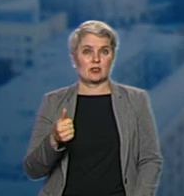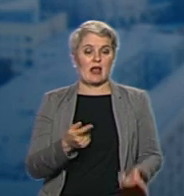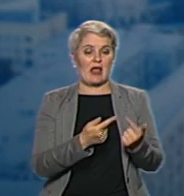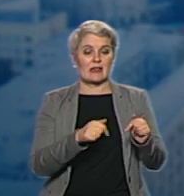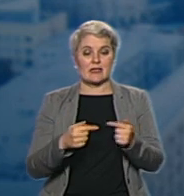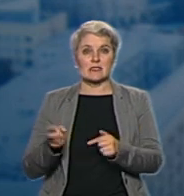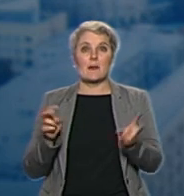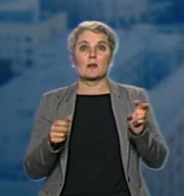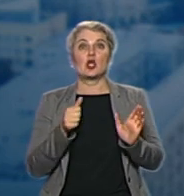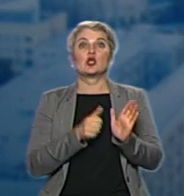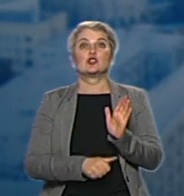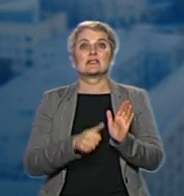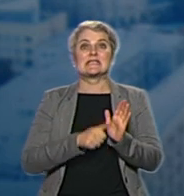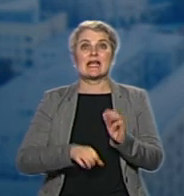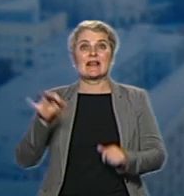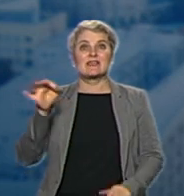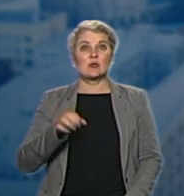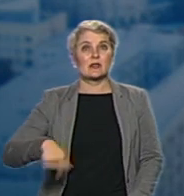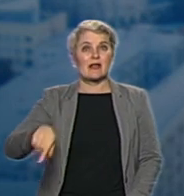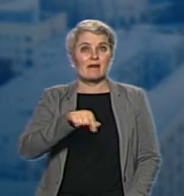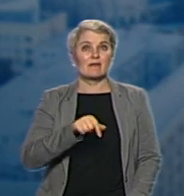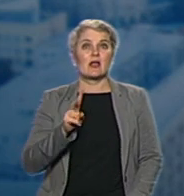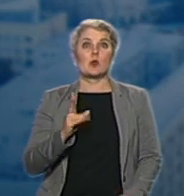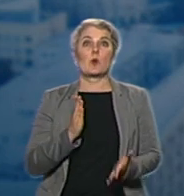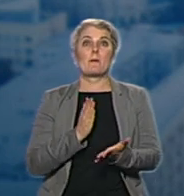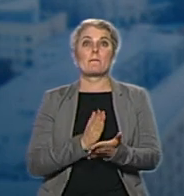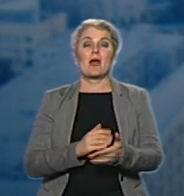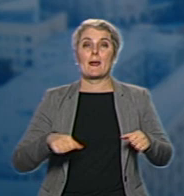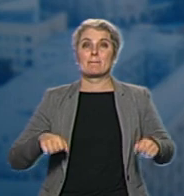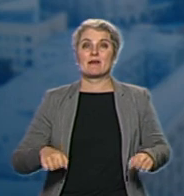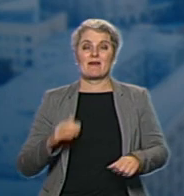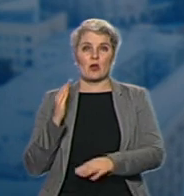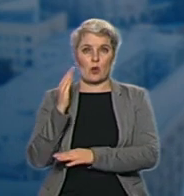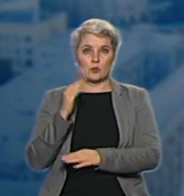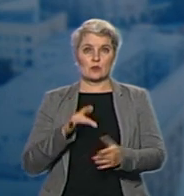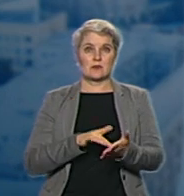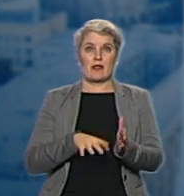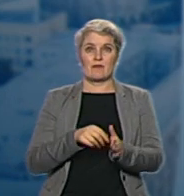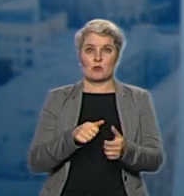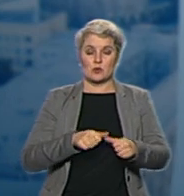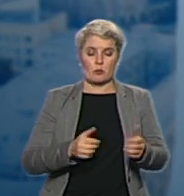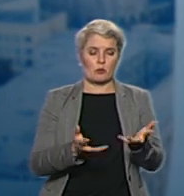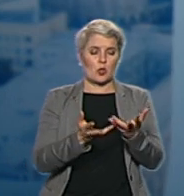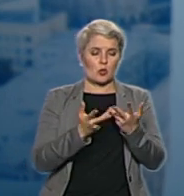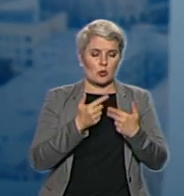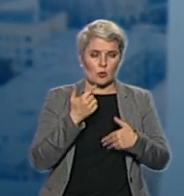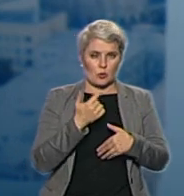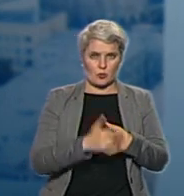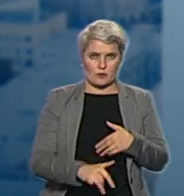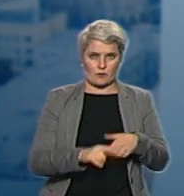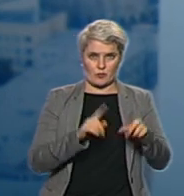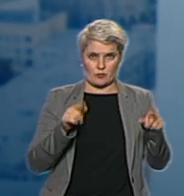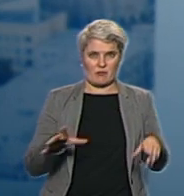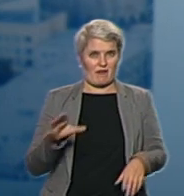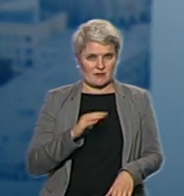близько 60% тих, що мають право голосу, повідомили в Центрвиборчкомі. Там нині дорахували бюлетені. Та чи все було